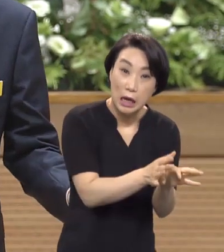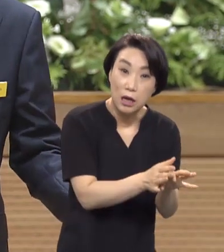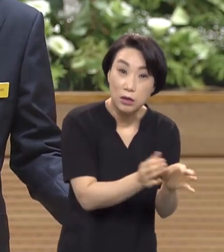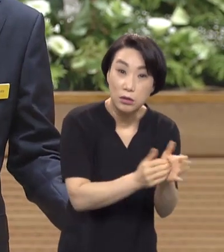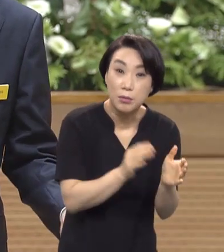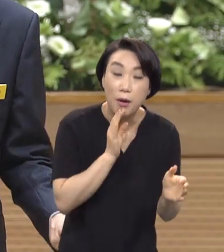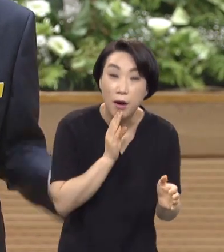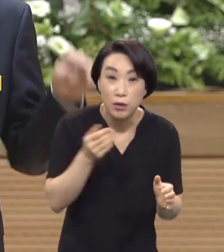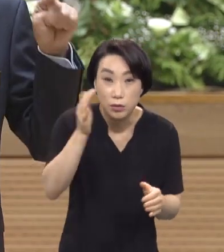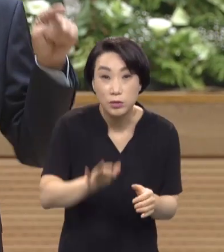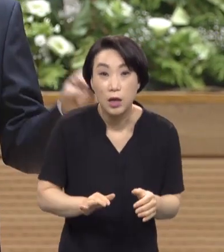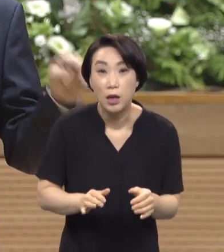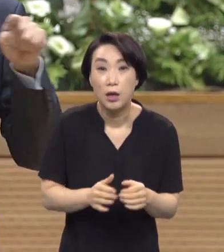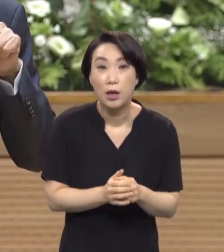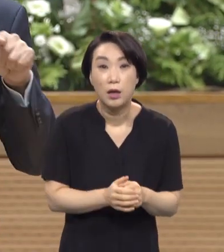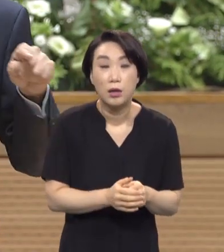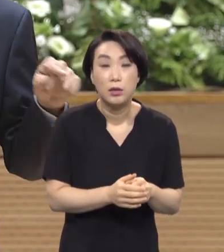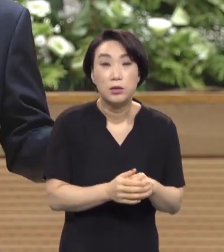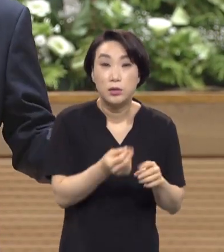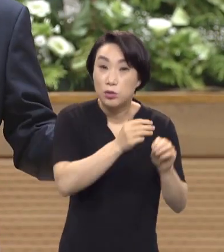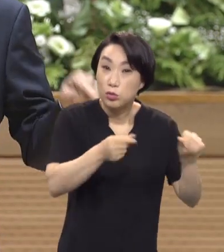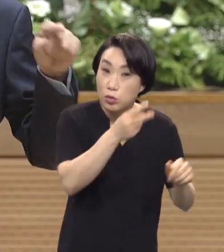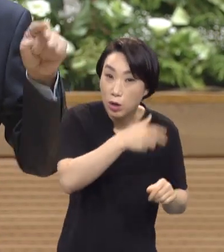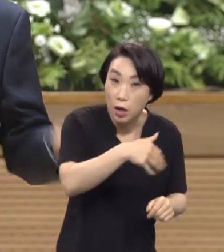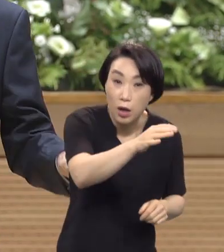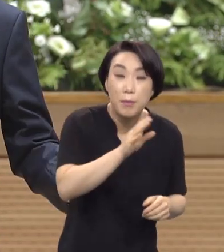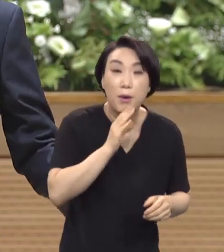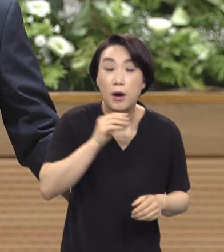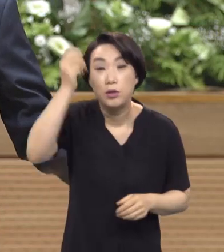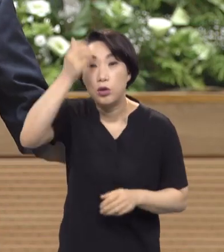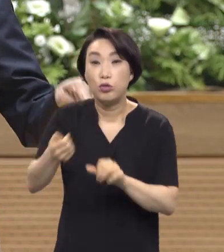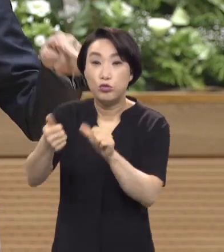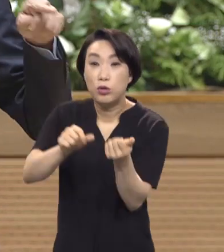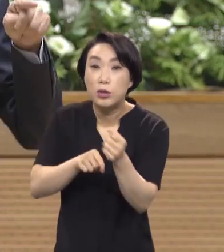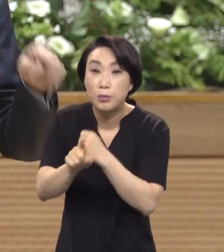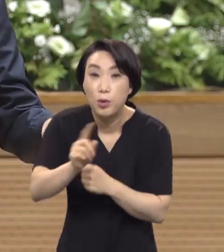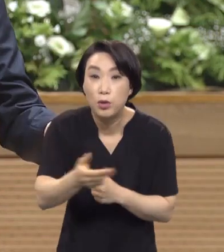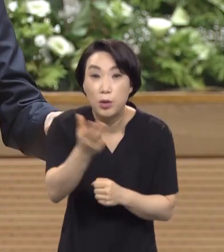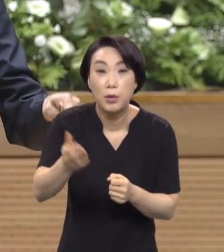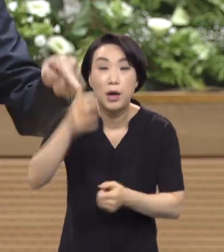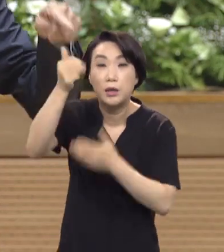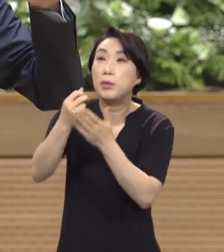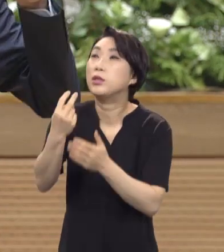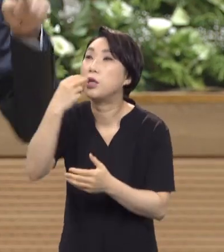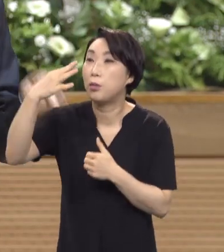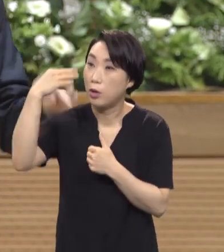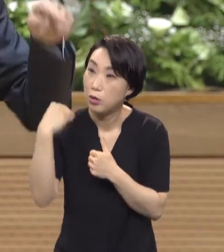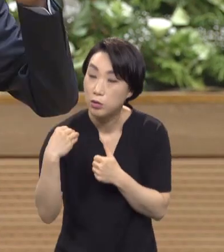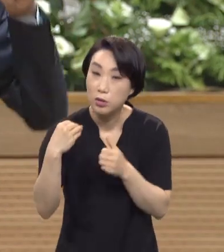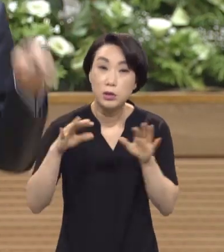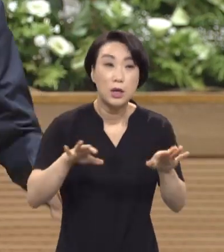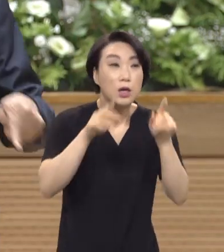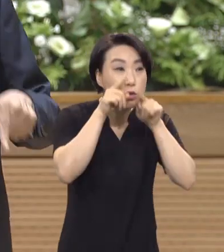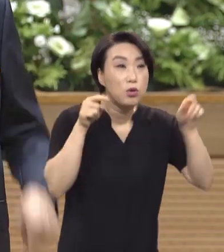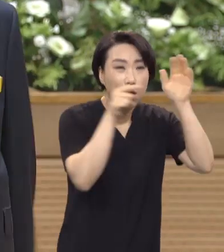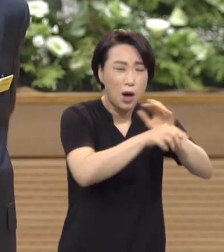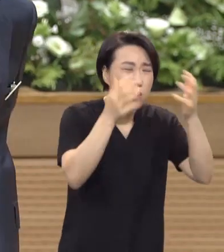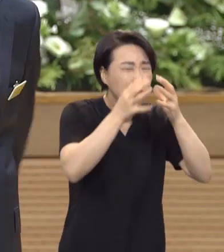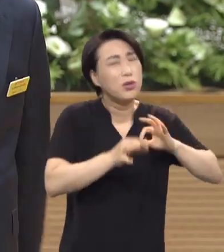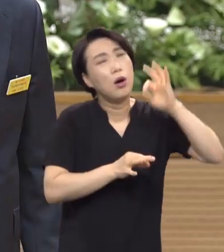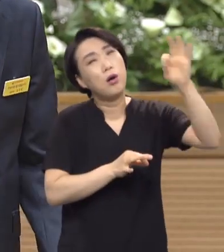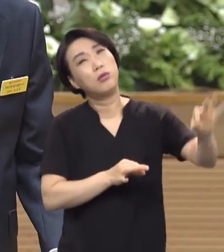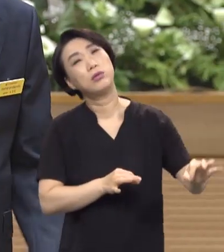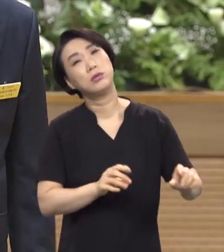영이 죽었단 말은 하나님의 생명이 끊어져 죽어서 이제 지옥에 가서 이 영혼이 고통만 느끼고